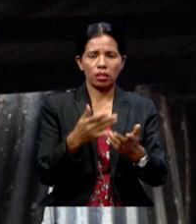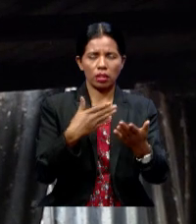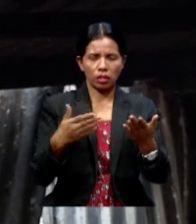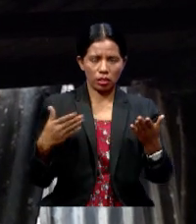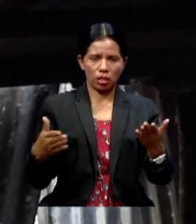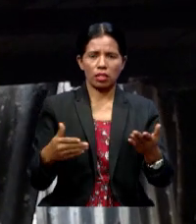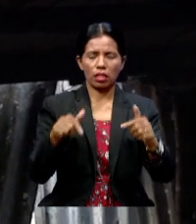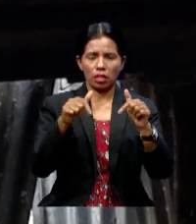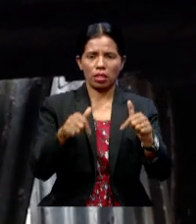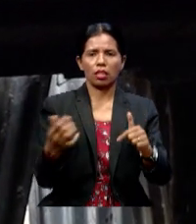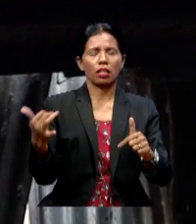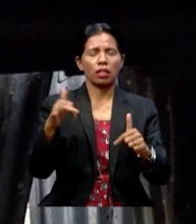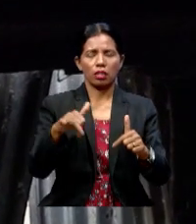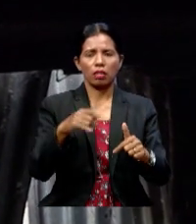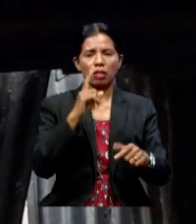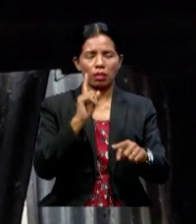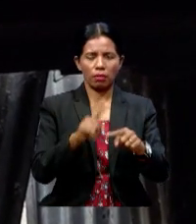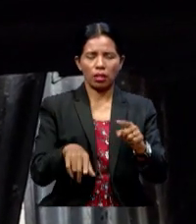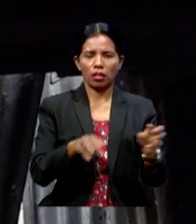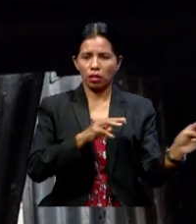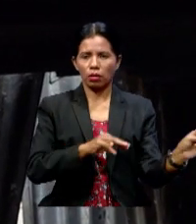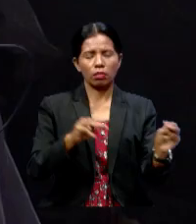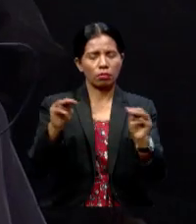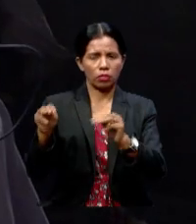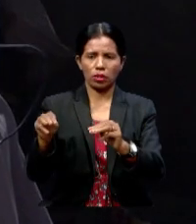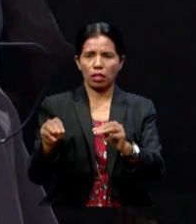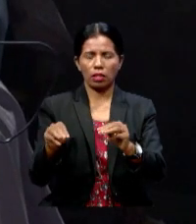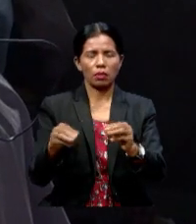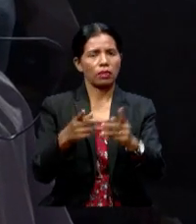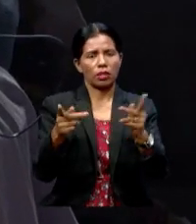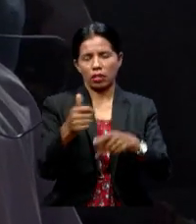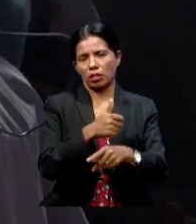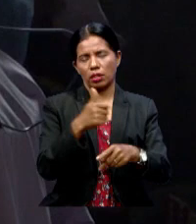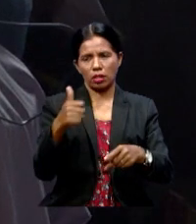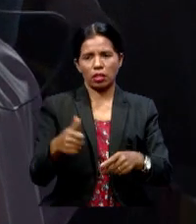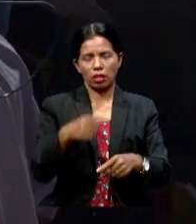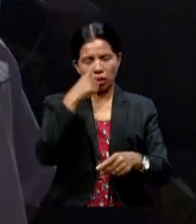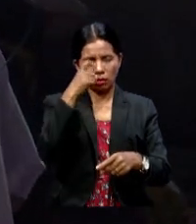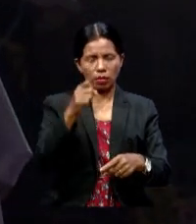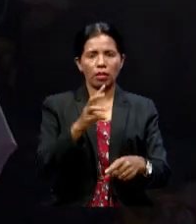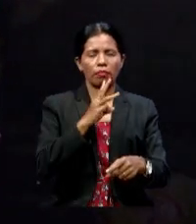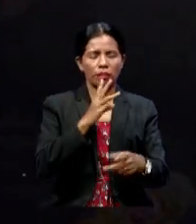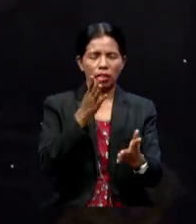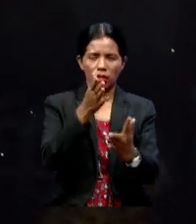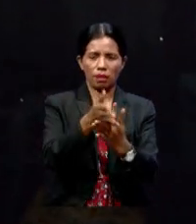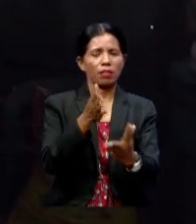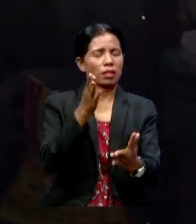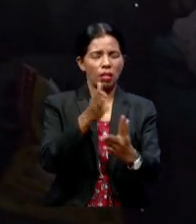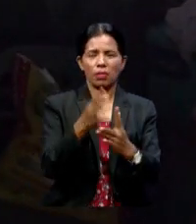mis Sir rende ti sir bele mur selu. Tambi ene pe tamalit